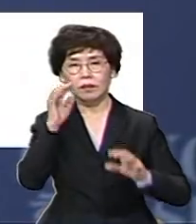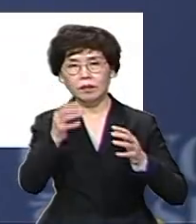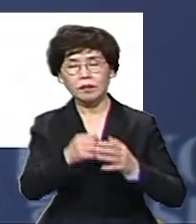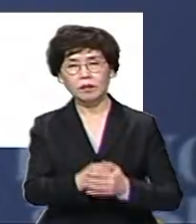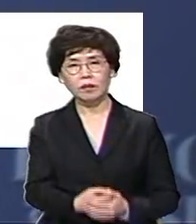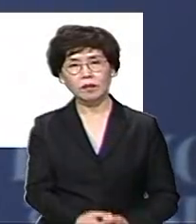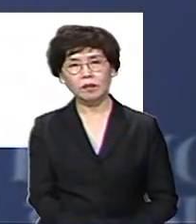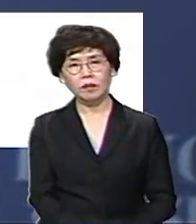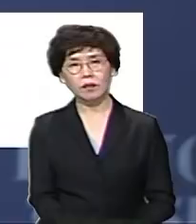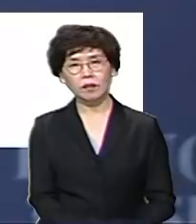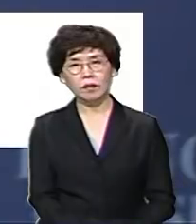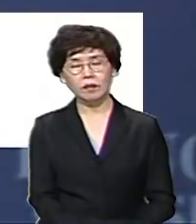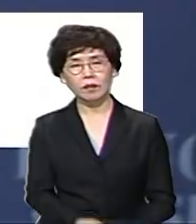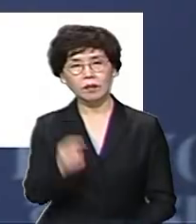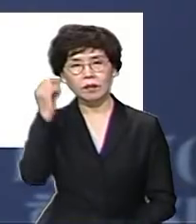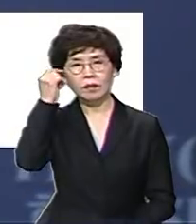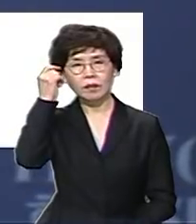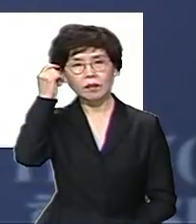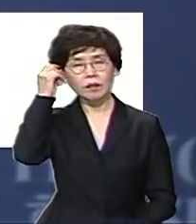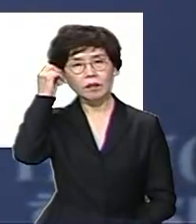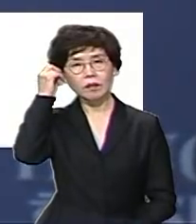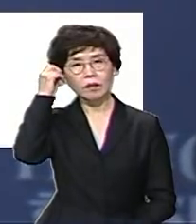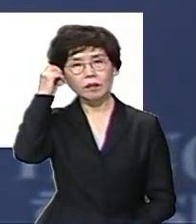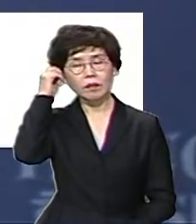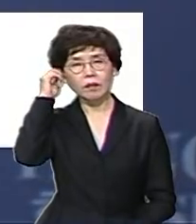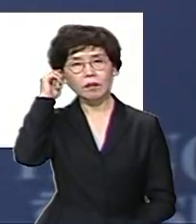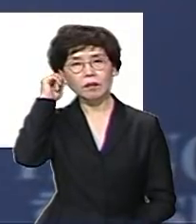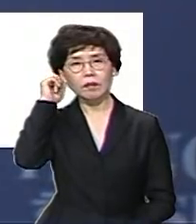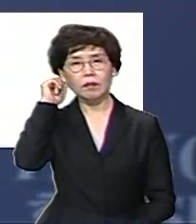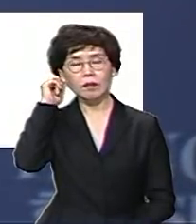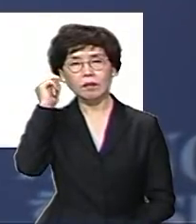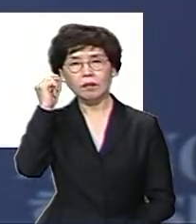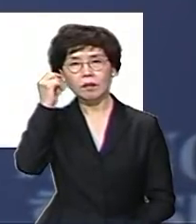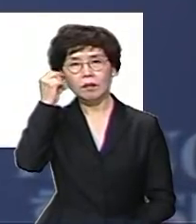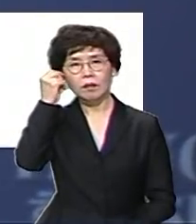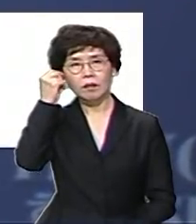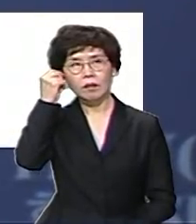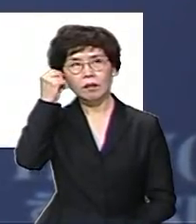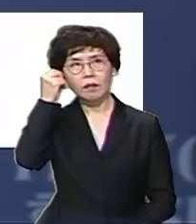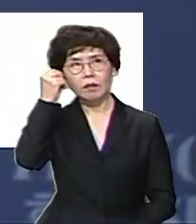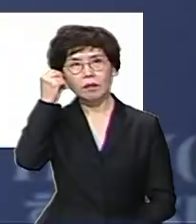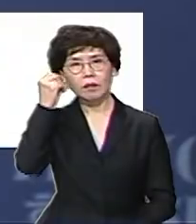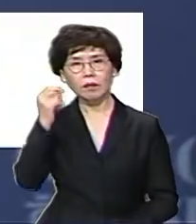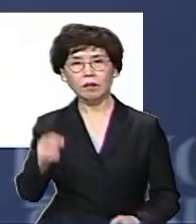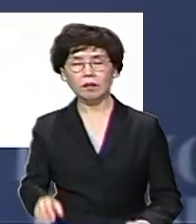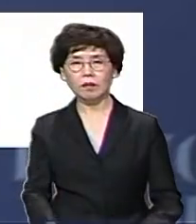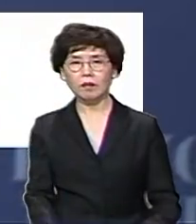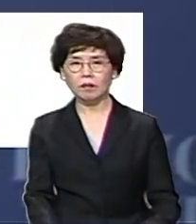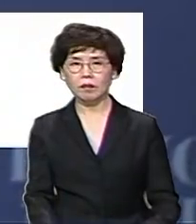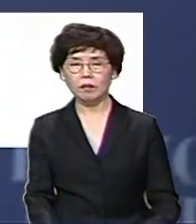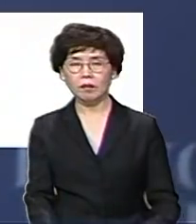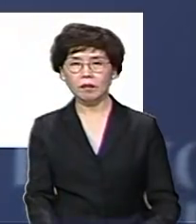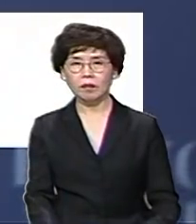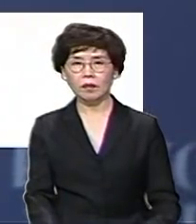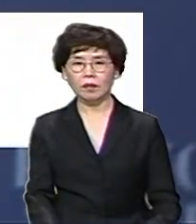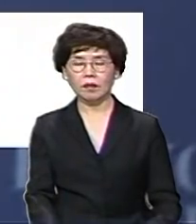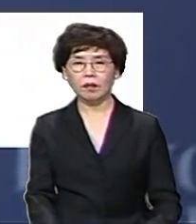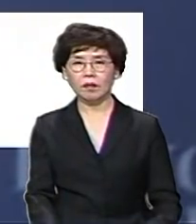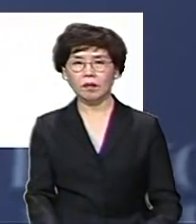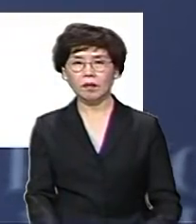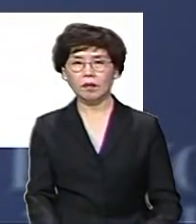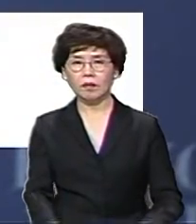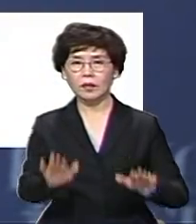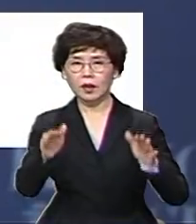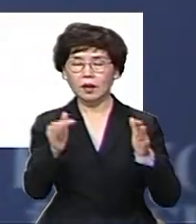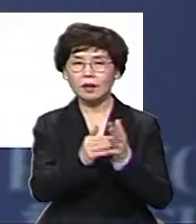from Pakistan and India. They've been going at it. We've been involved in trying to stop.